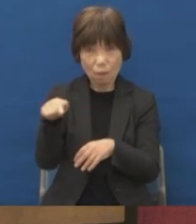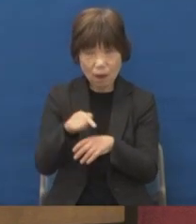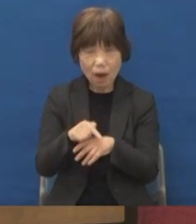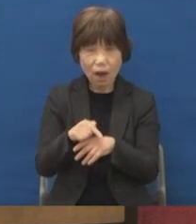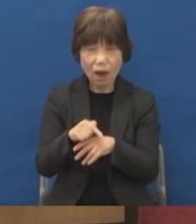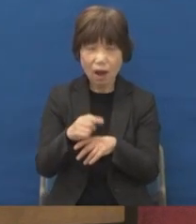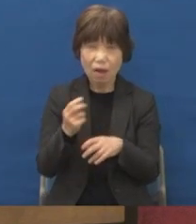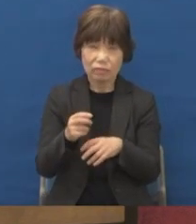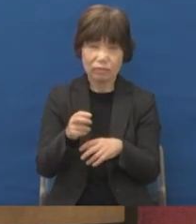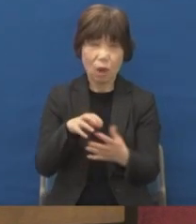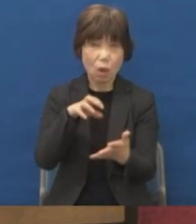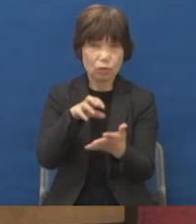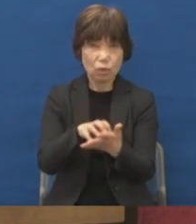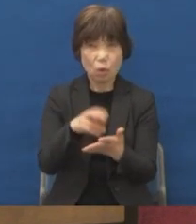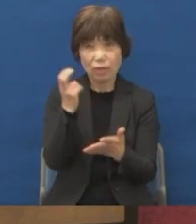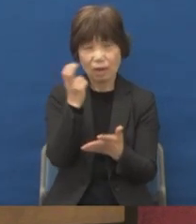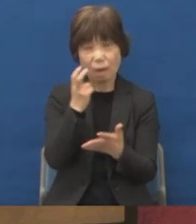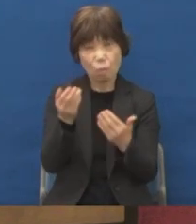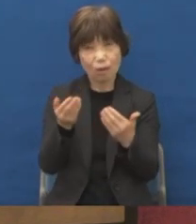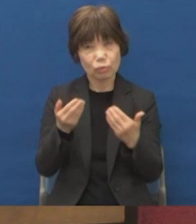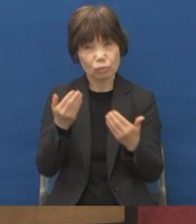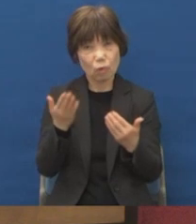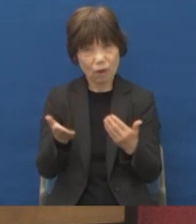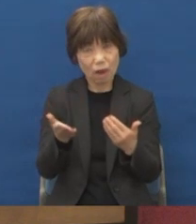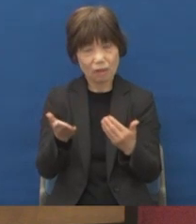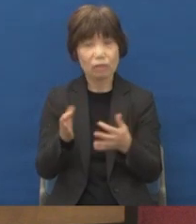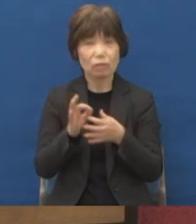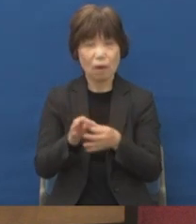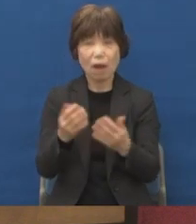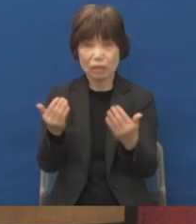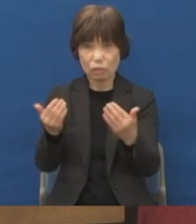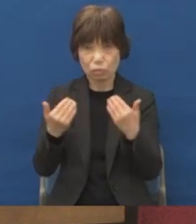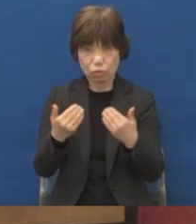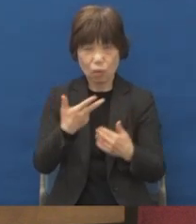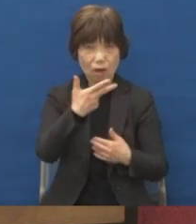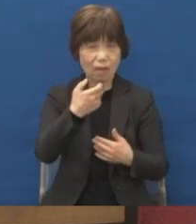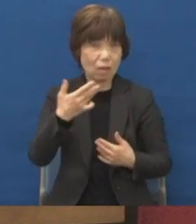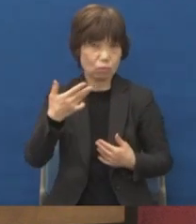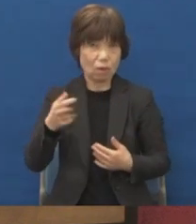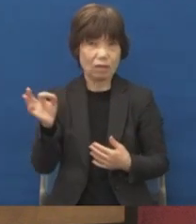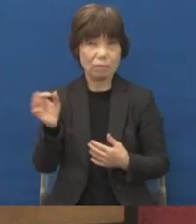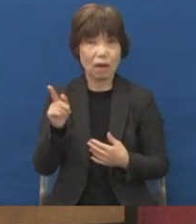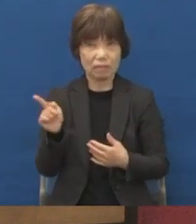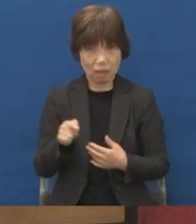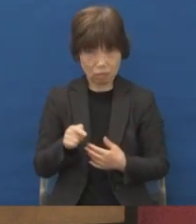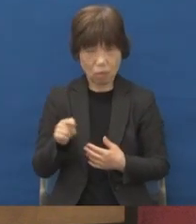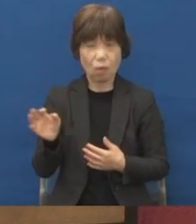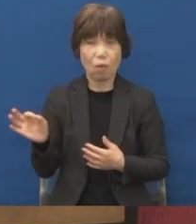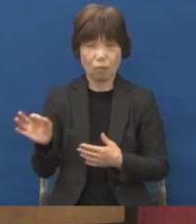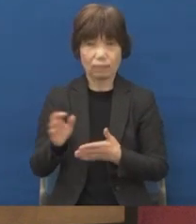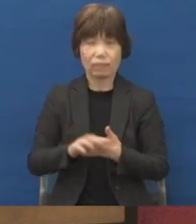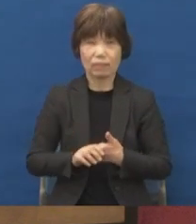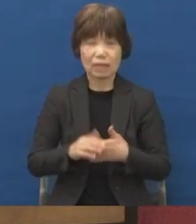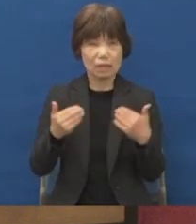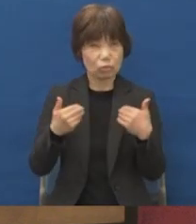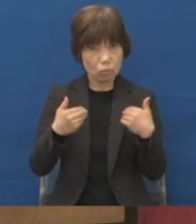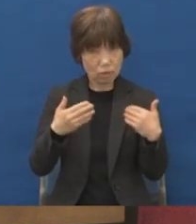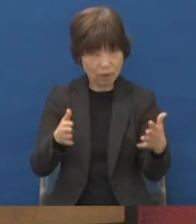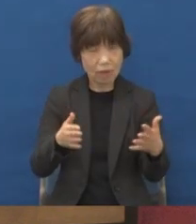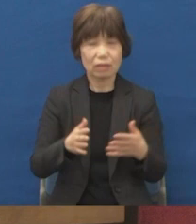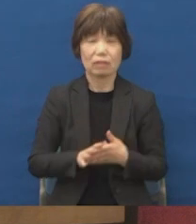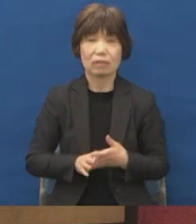必要かどうかの質問に、必要は 78% を占め、必要ではない